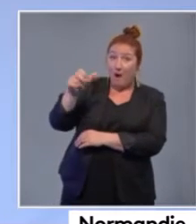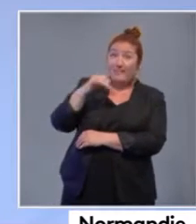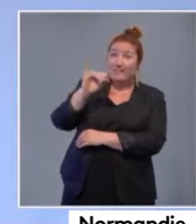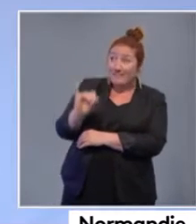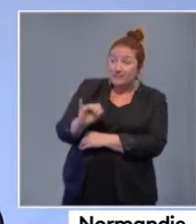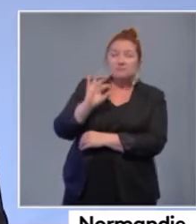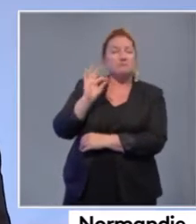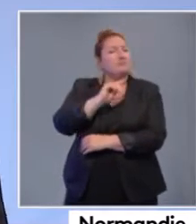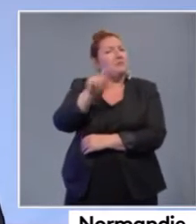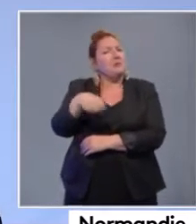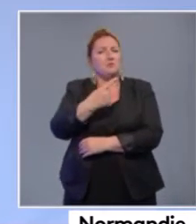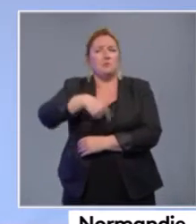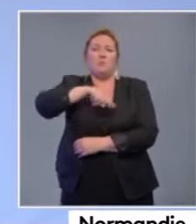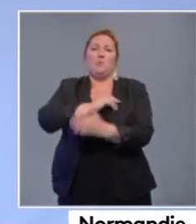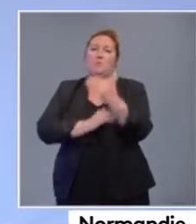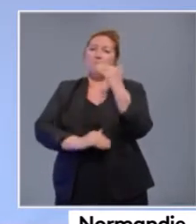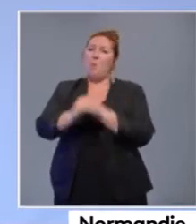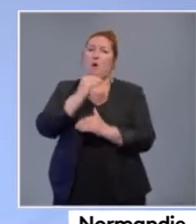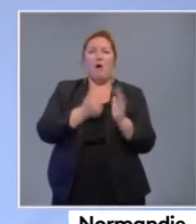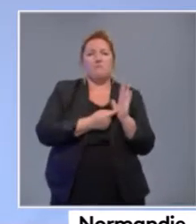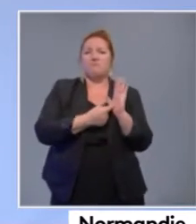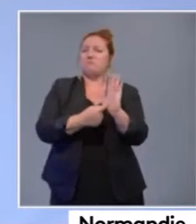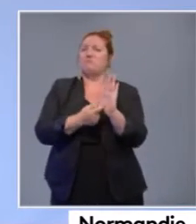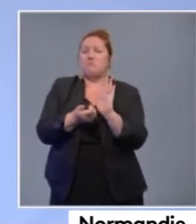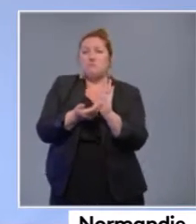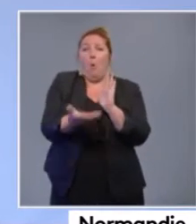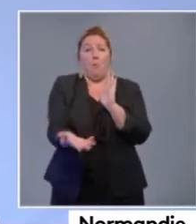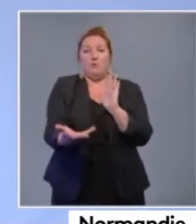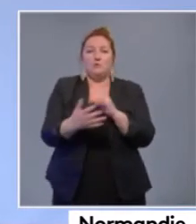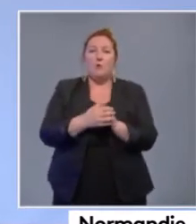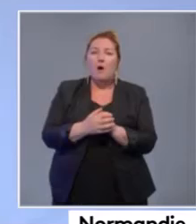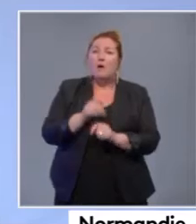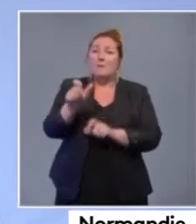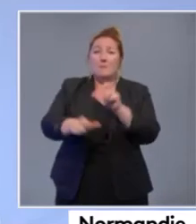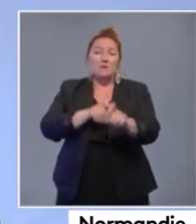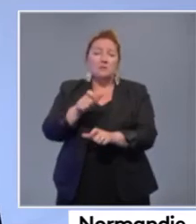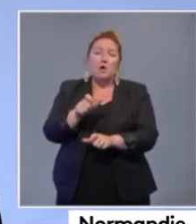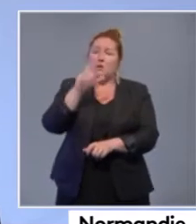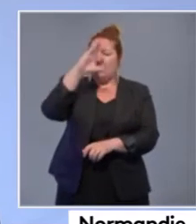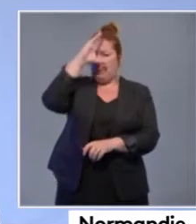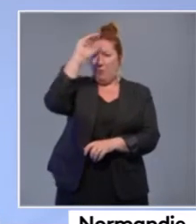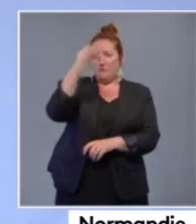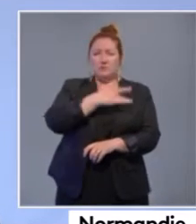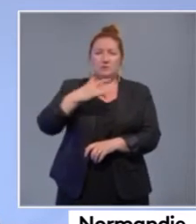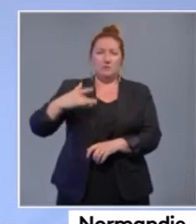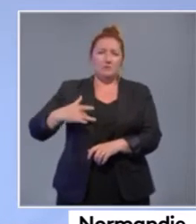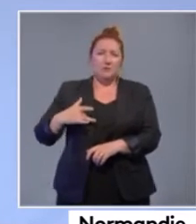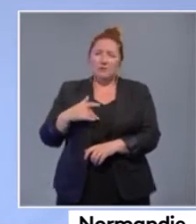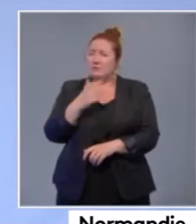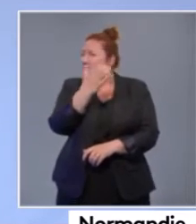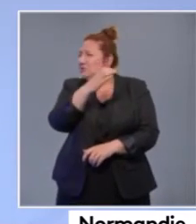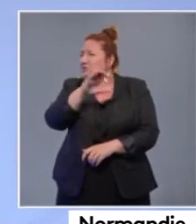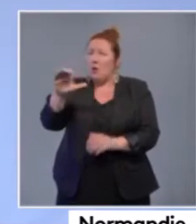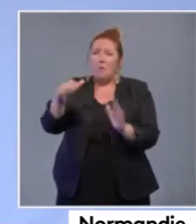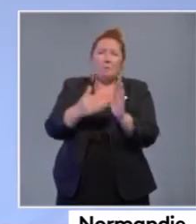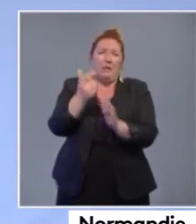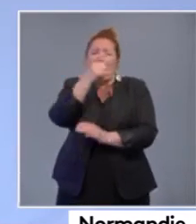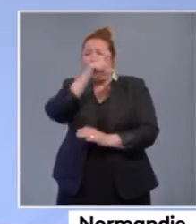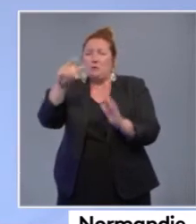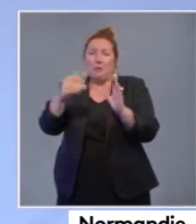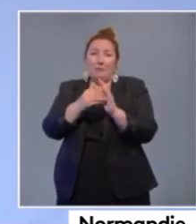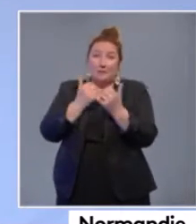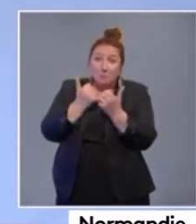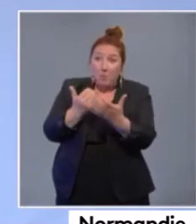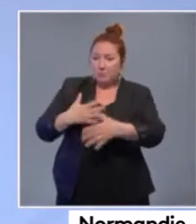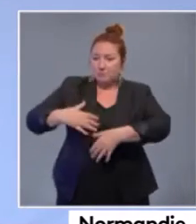de recruter des centaines de milliers de professionnels de santé, surtout que le Covid a bien mis en